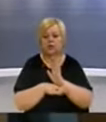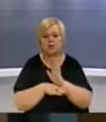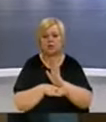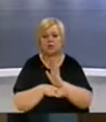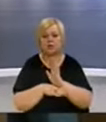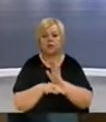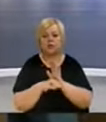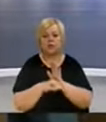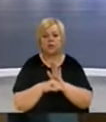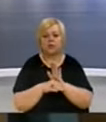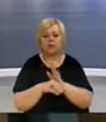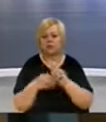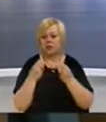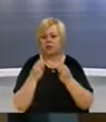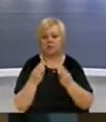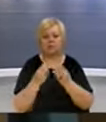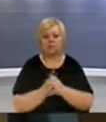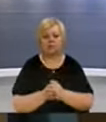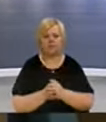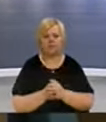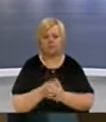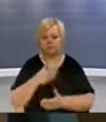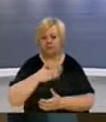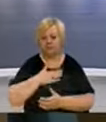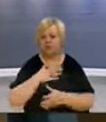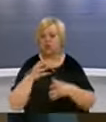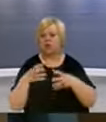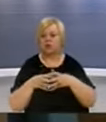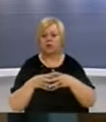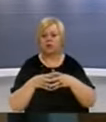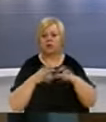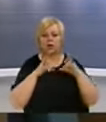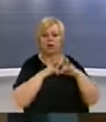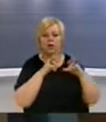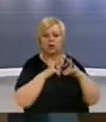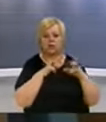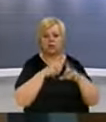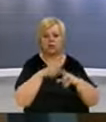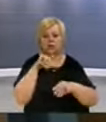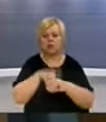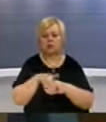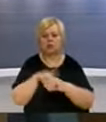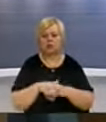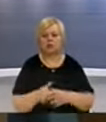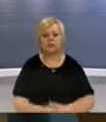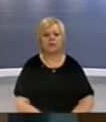projekt ligj i mirë. Ne si grup parlamentar do votojmë. Faleminderit.